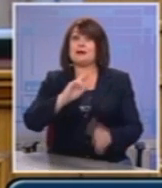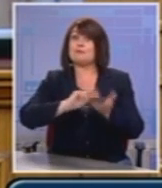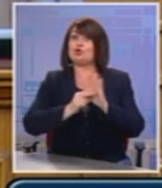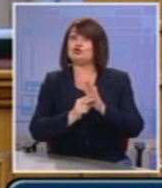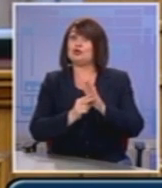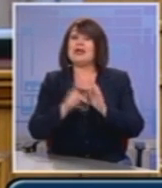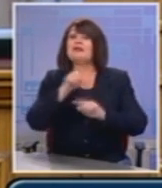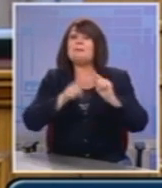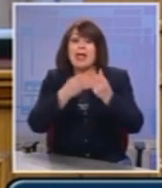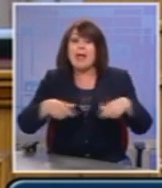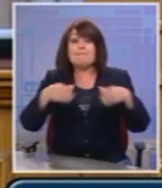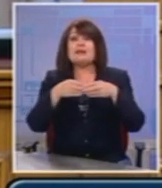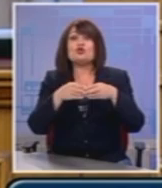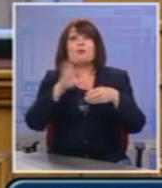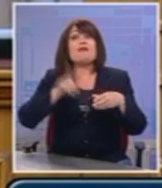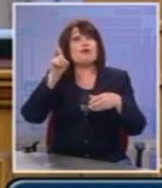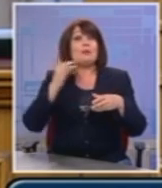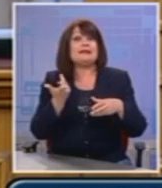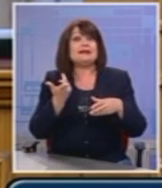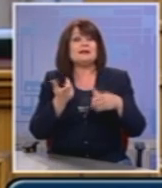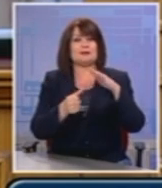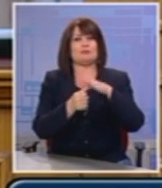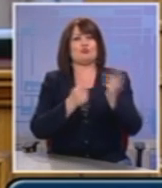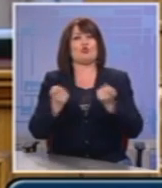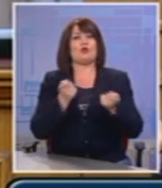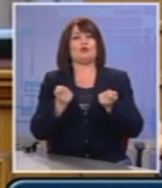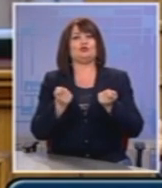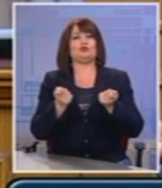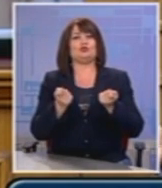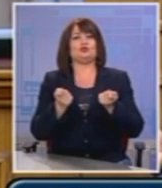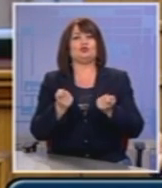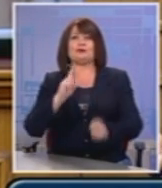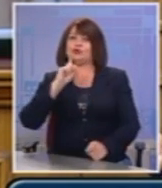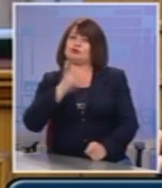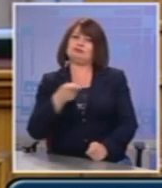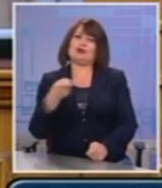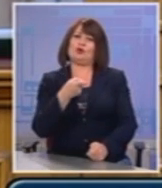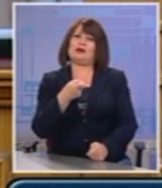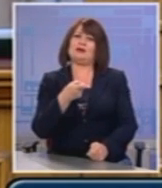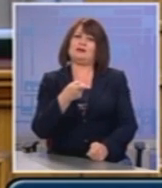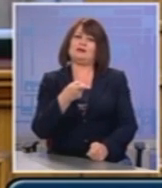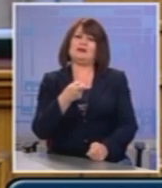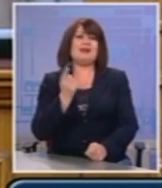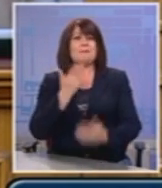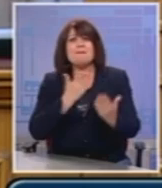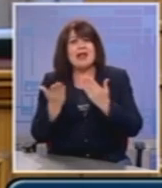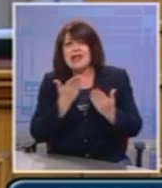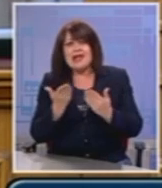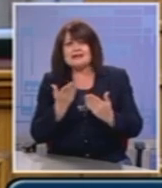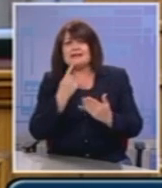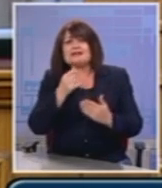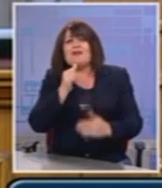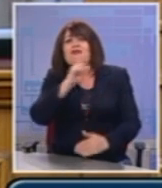αυτή η επιτροπή είναι η επιτροπή που προεδρεύεται από εκείνον ο οποίος έδωσε τις παραδοχές και είναι μελέτες που δεν αναφέρονται στη